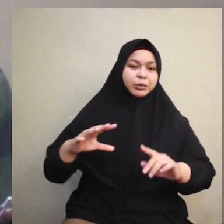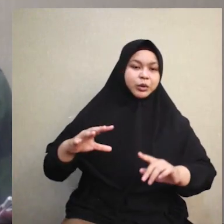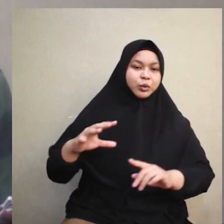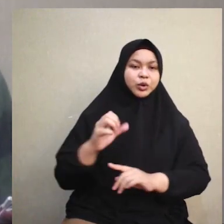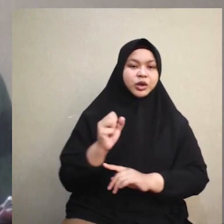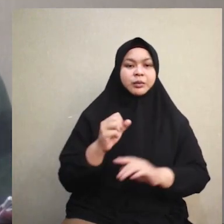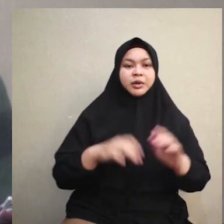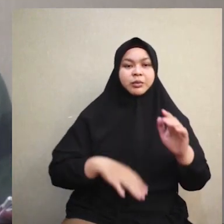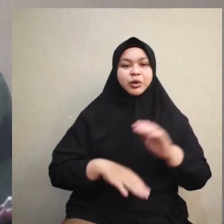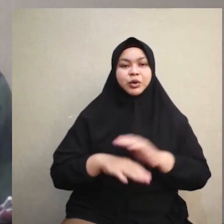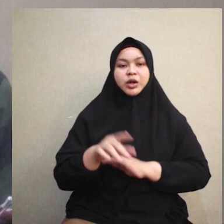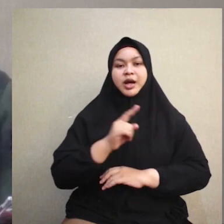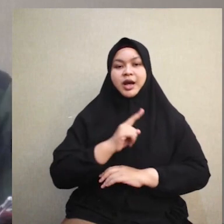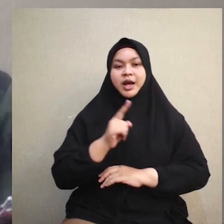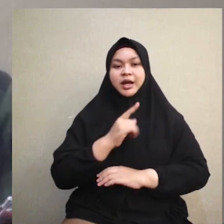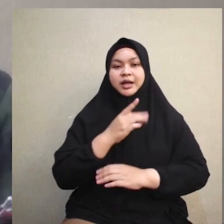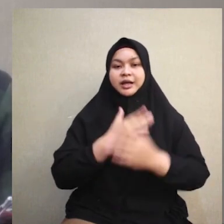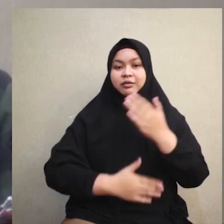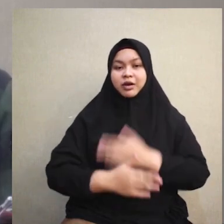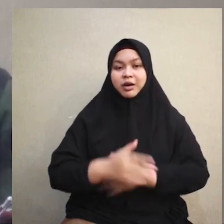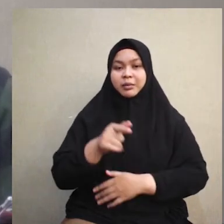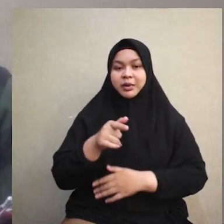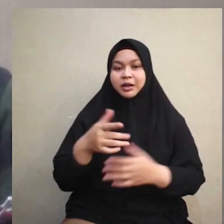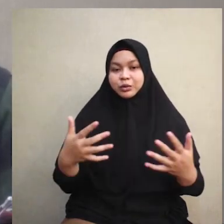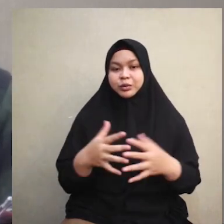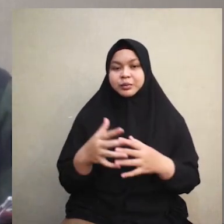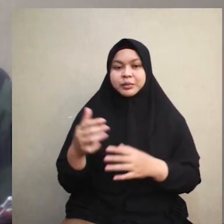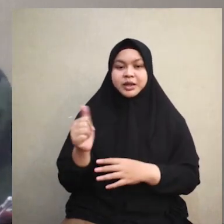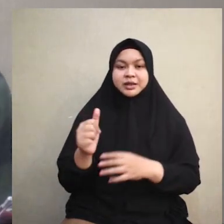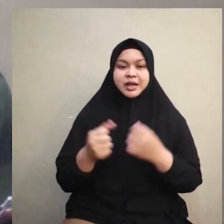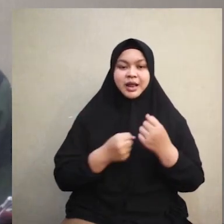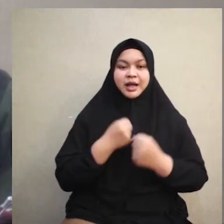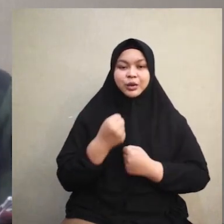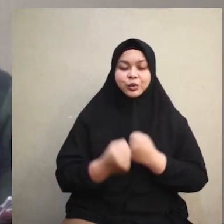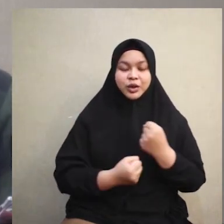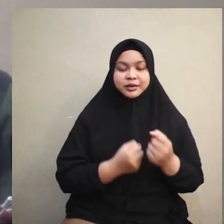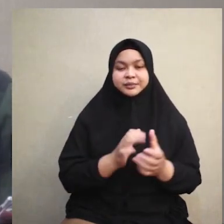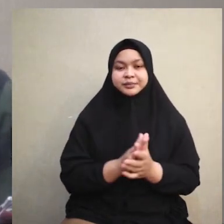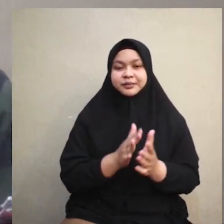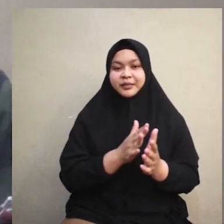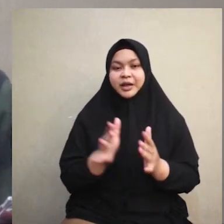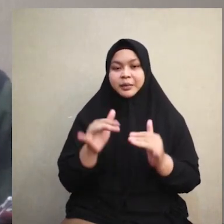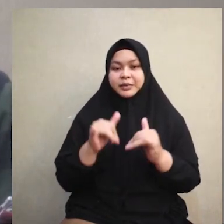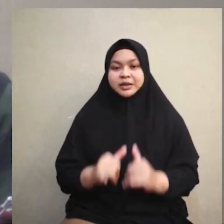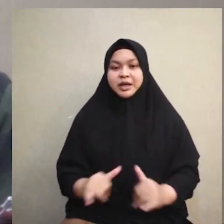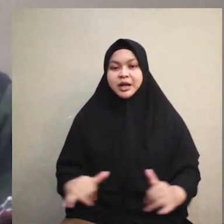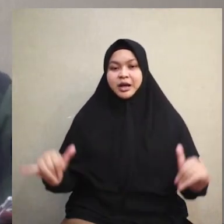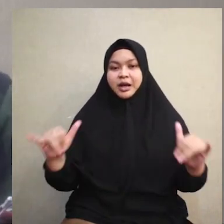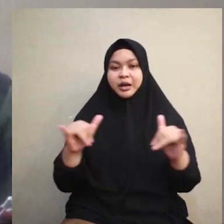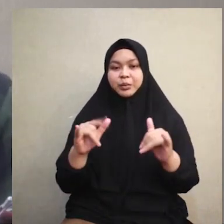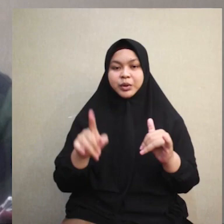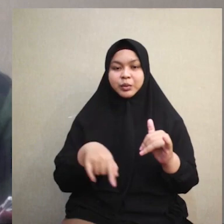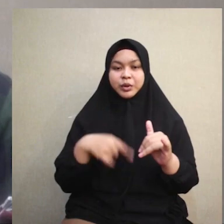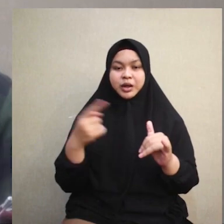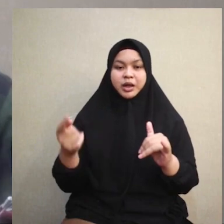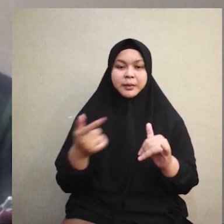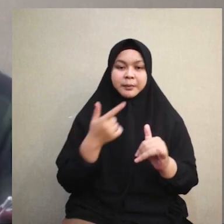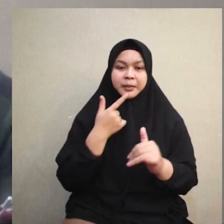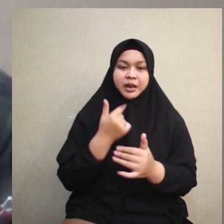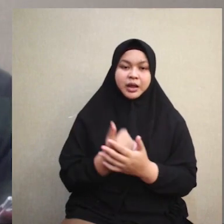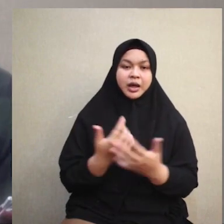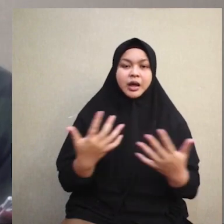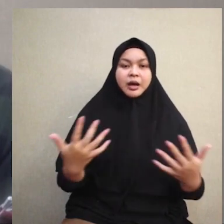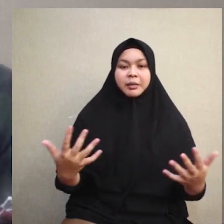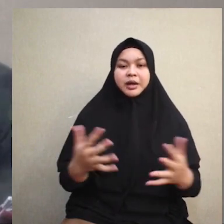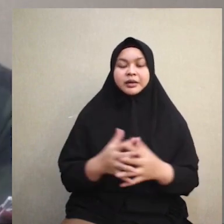pemenuhan hak-hak disabilitas itu bisa dilakukan secara bersama-sama yang yang penting kemudian